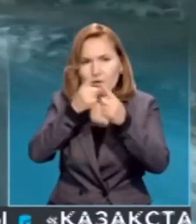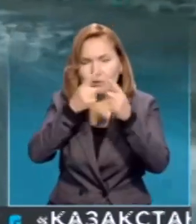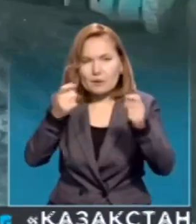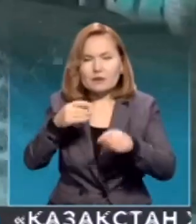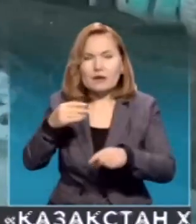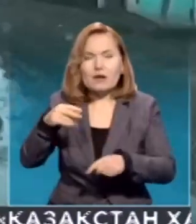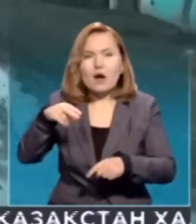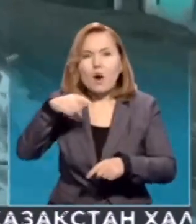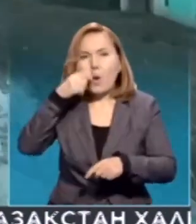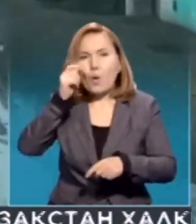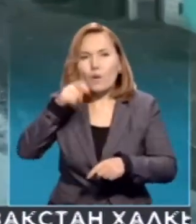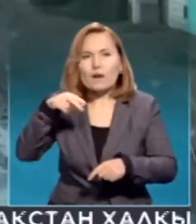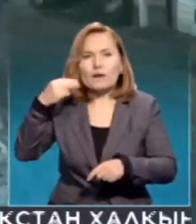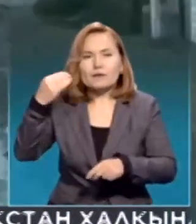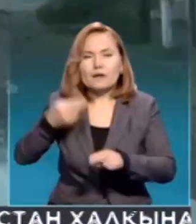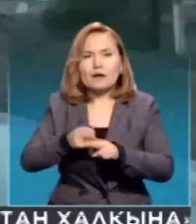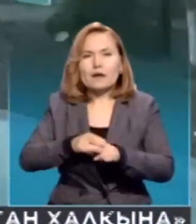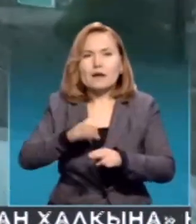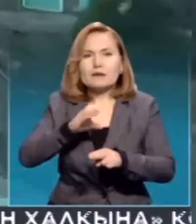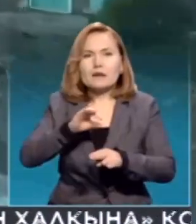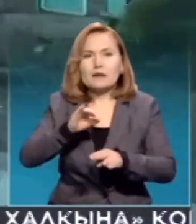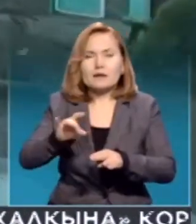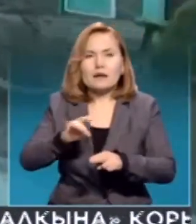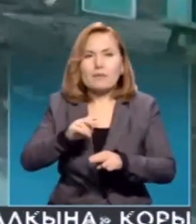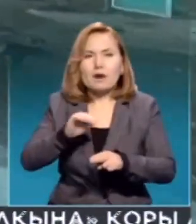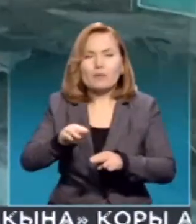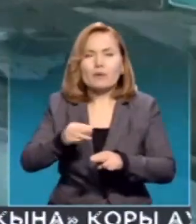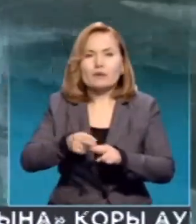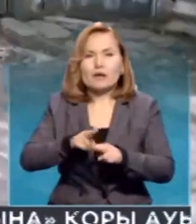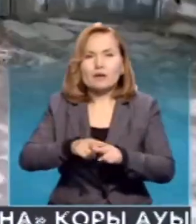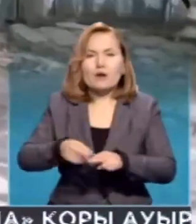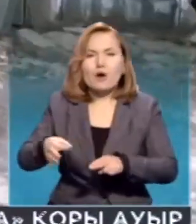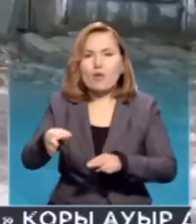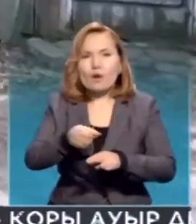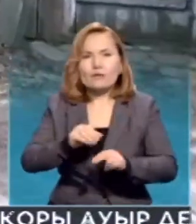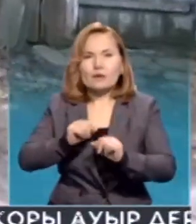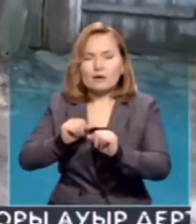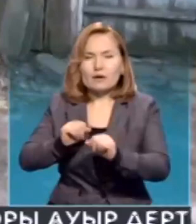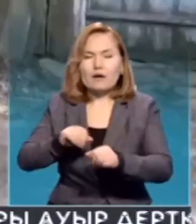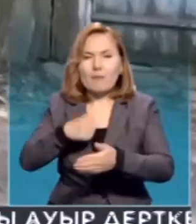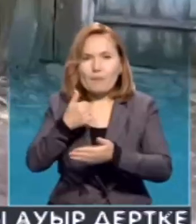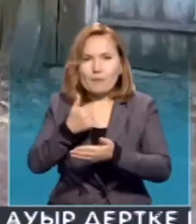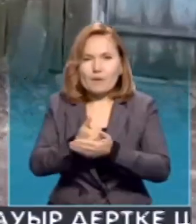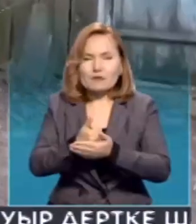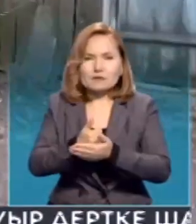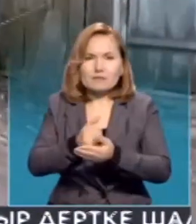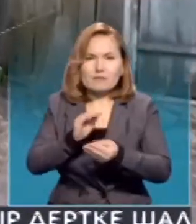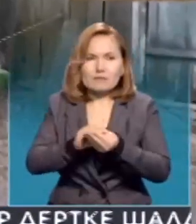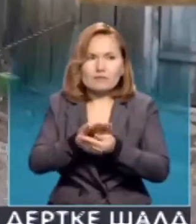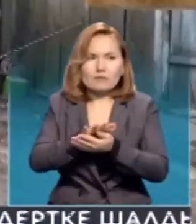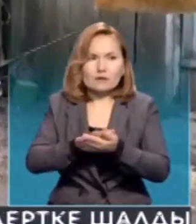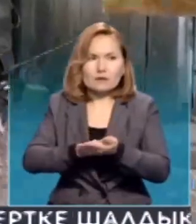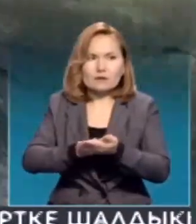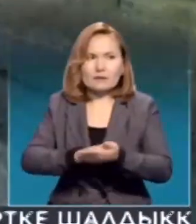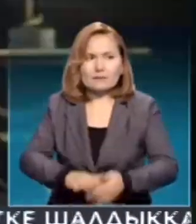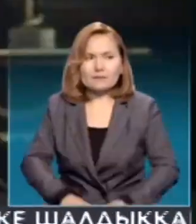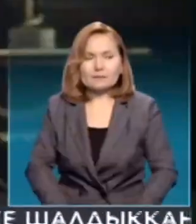Владимир Зеленский Солидар мен Бахмутты Донецк облысын қорғау жолындағы басты мәселе деп атаған еді.